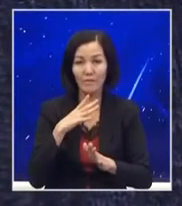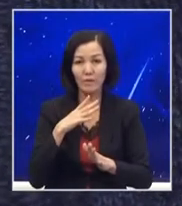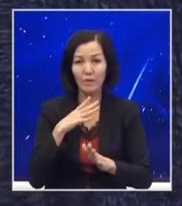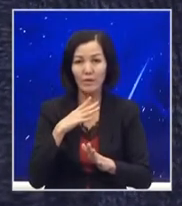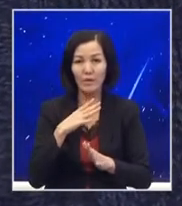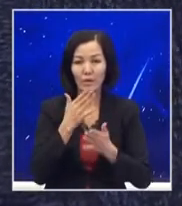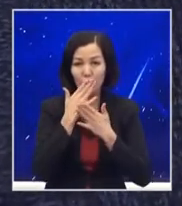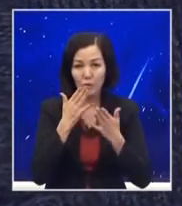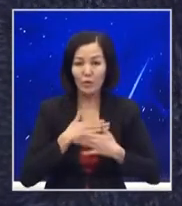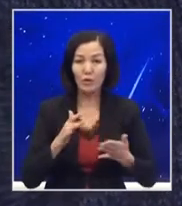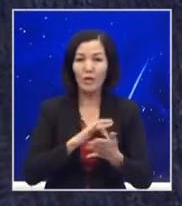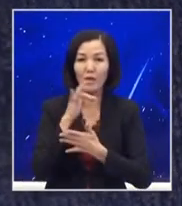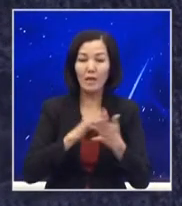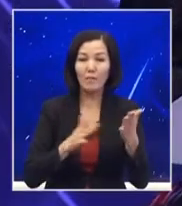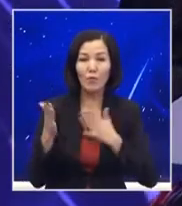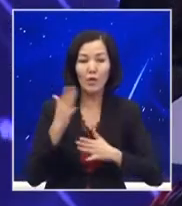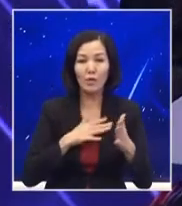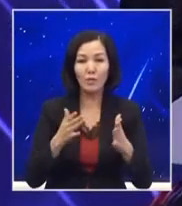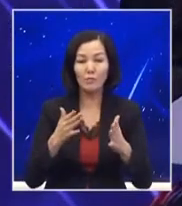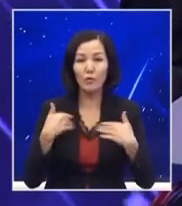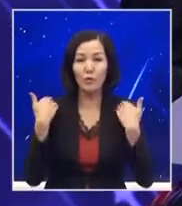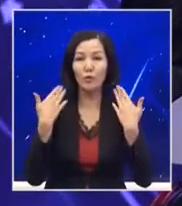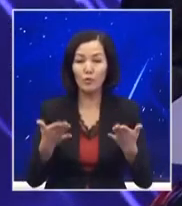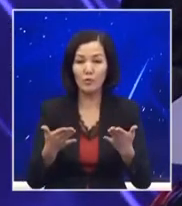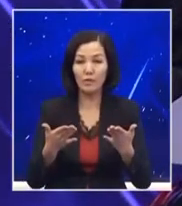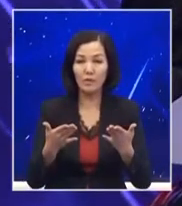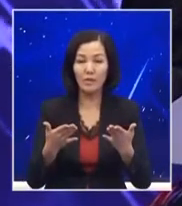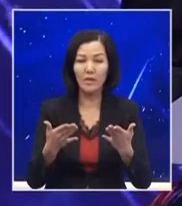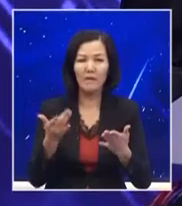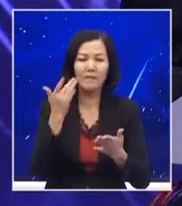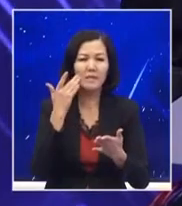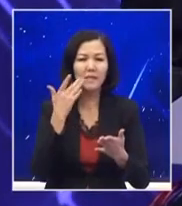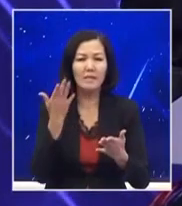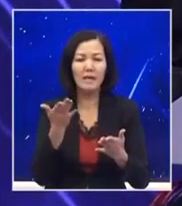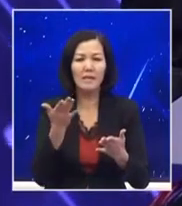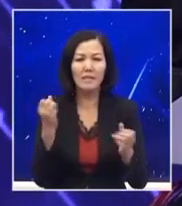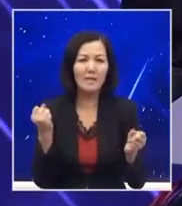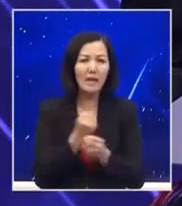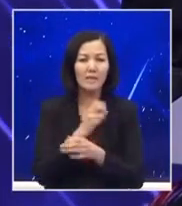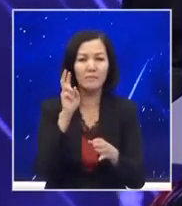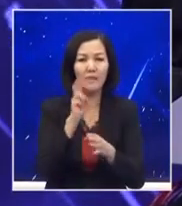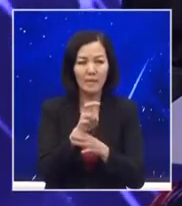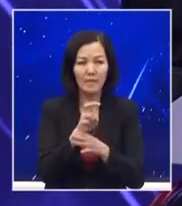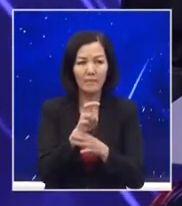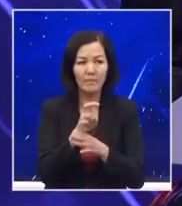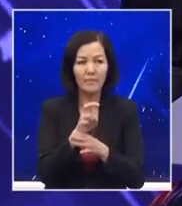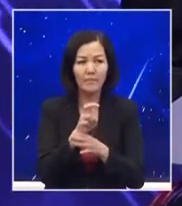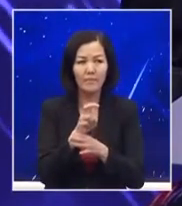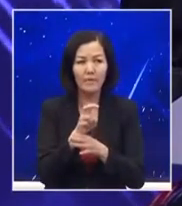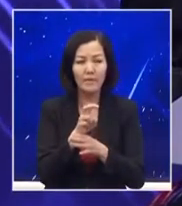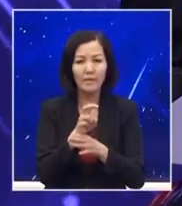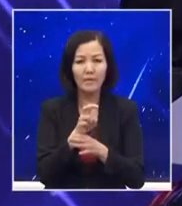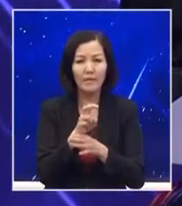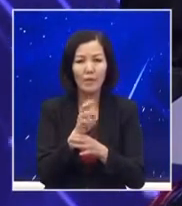Қонышымыз күтті болсын, қадірлі ағайын. Осы жерге мен қашанда сағынышпен келем, жүрегім тербеніп